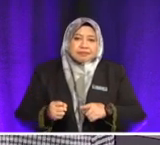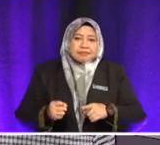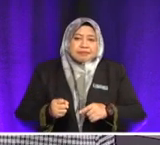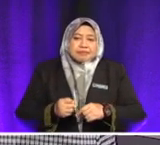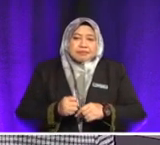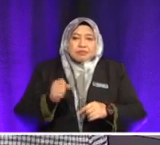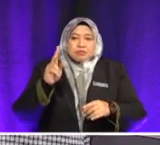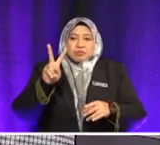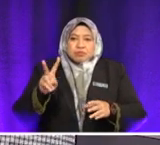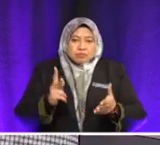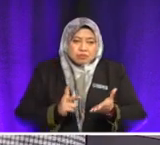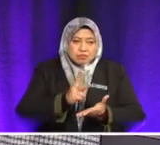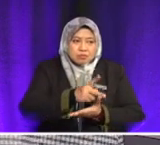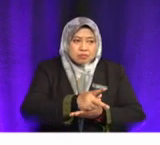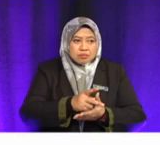Oke